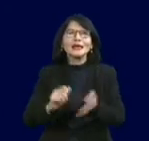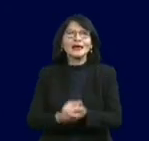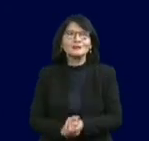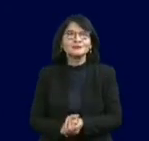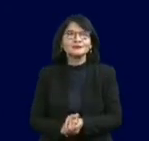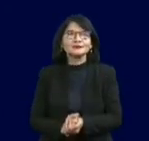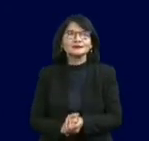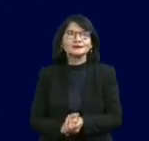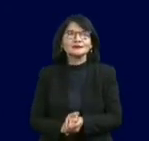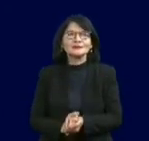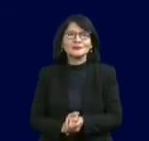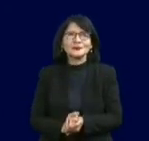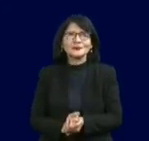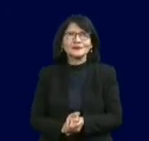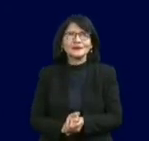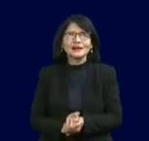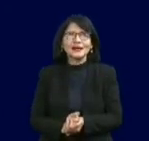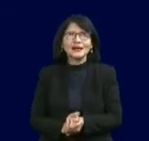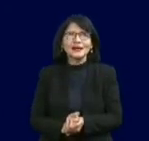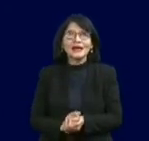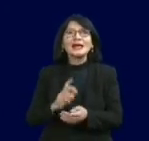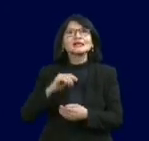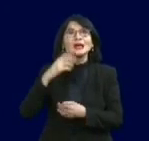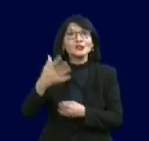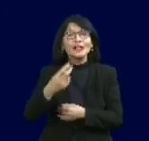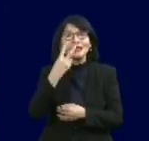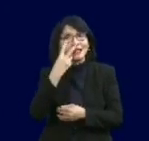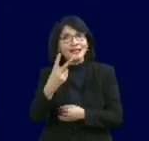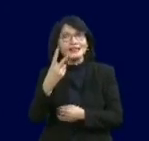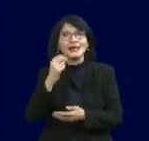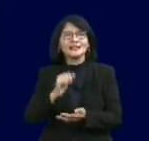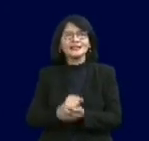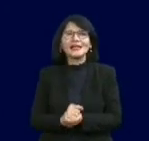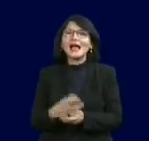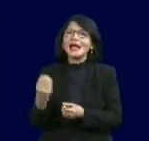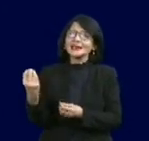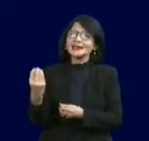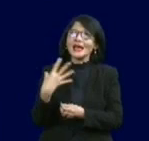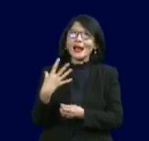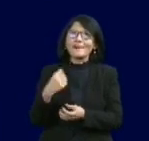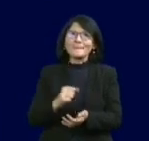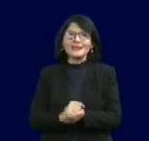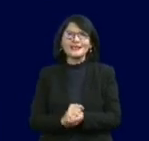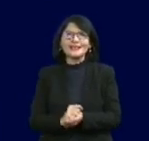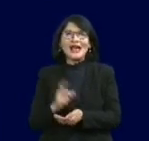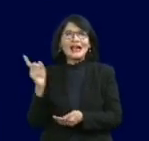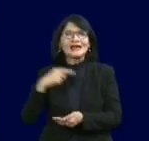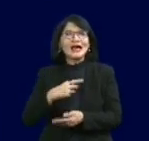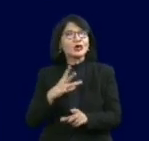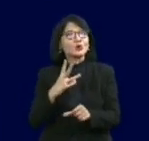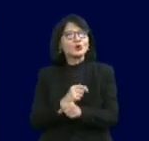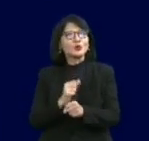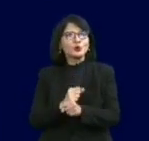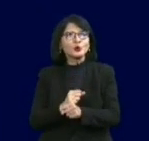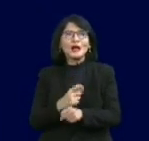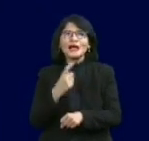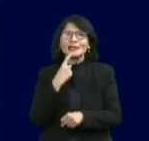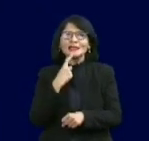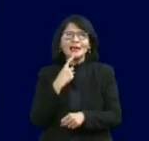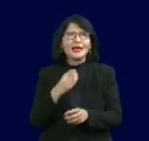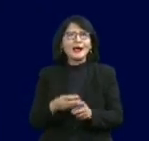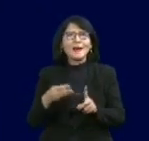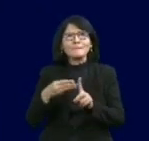Dan selanjutnya kita akan sama-sama melihat tanggapan dari para pendidik dan juga tenaga kependidikan di Indonesia tentang BSU